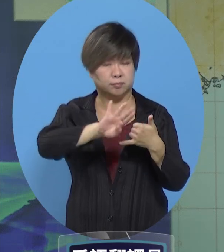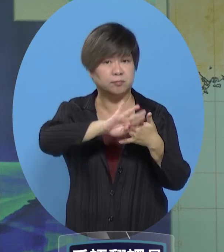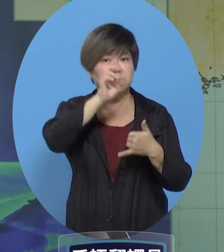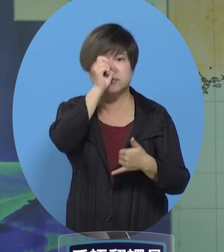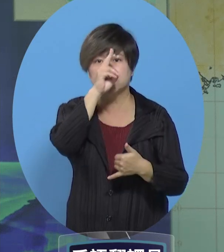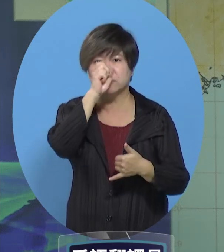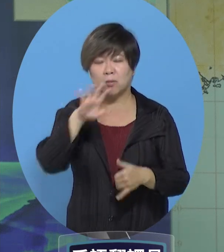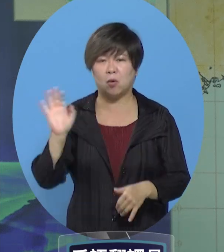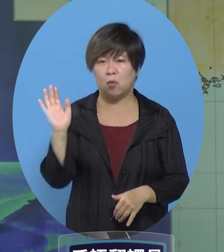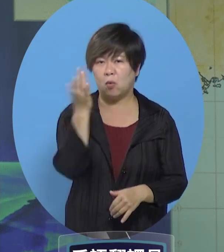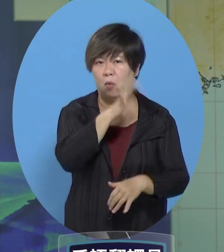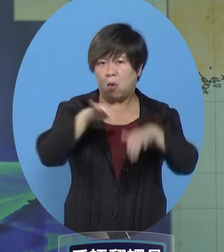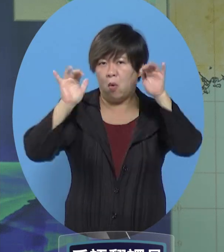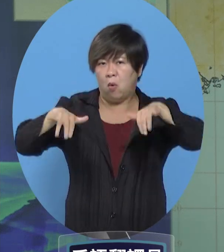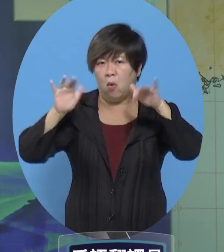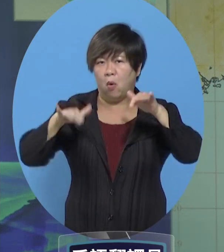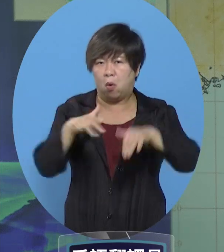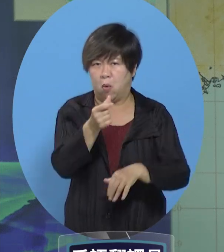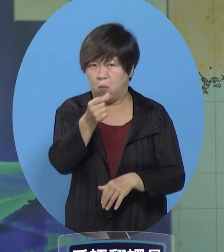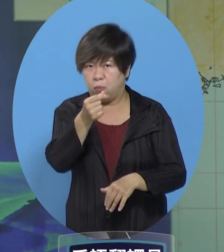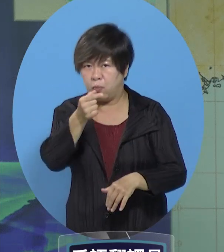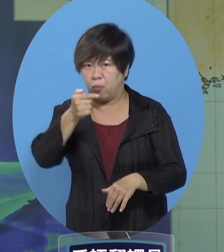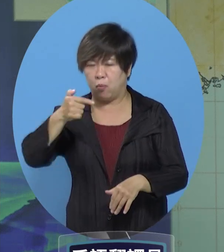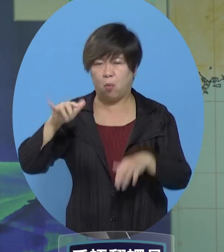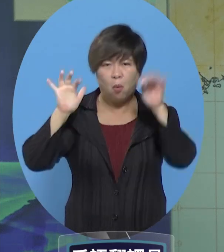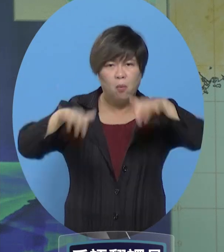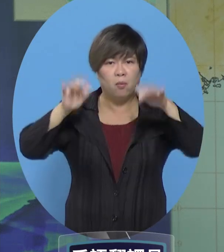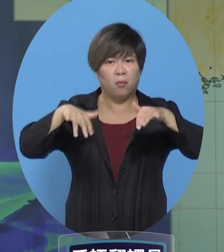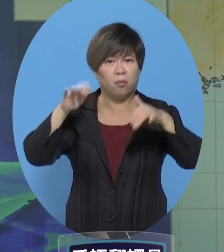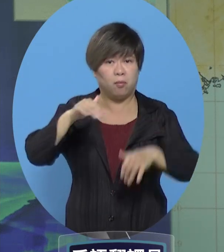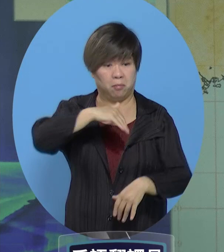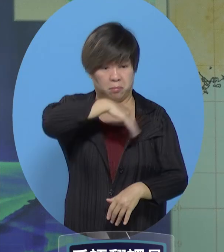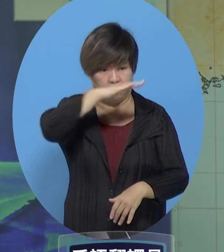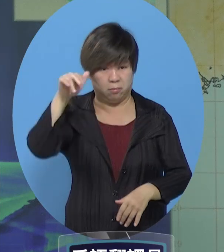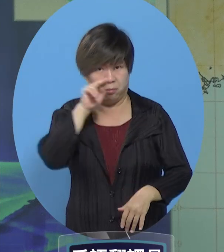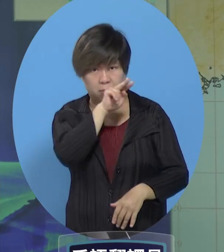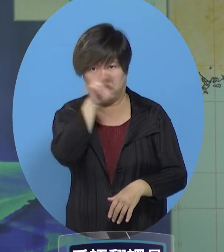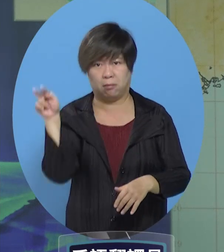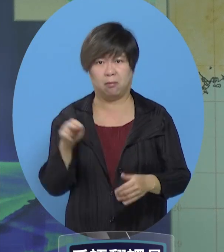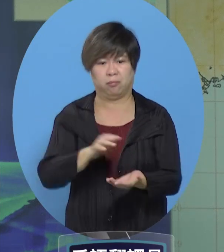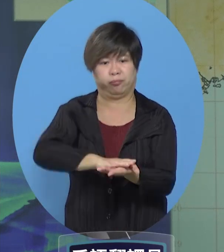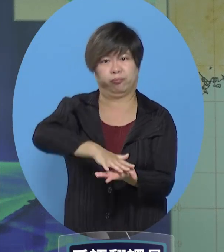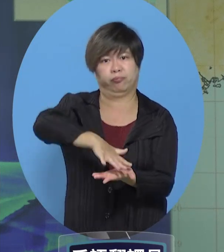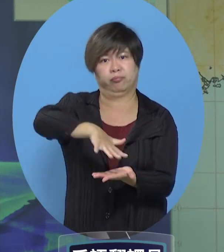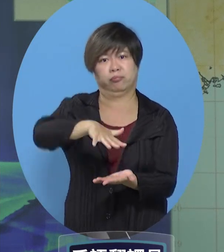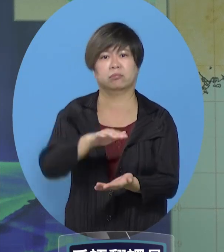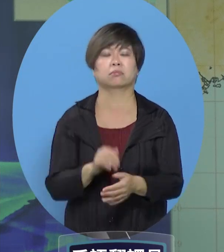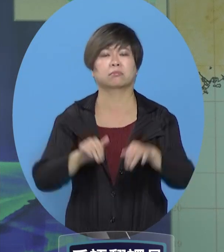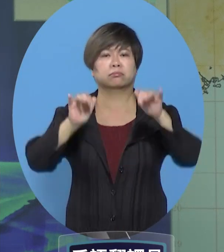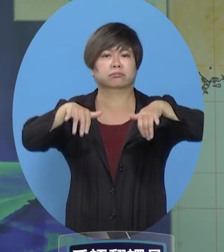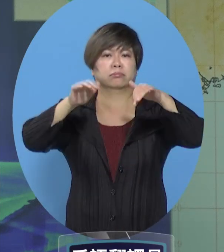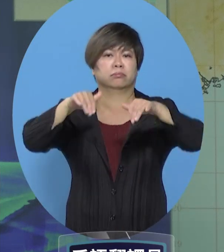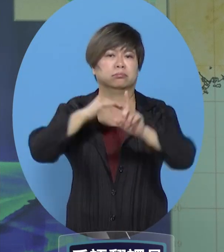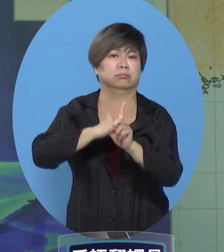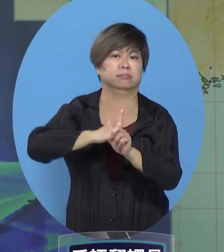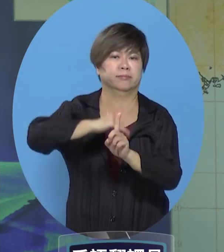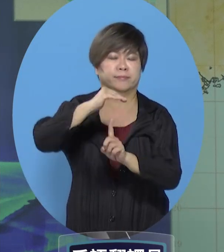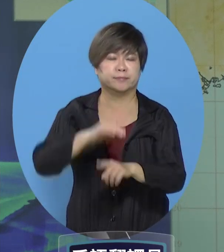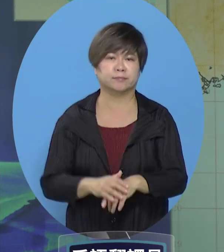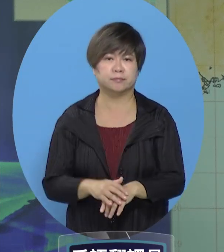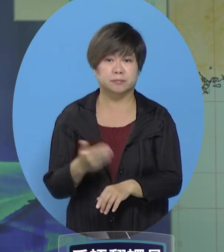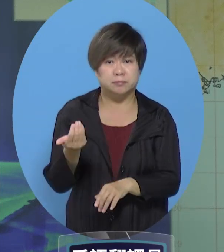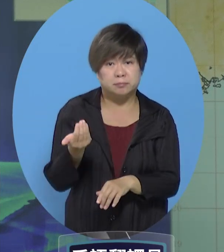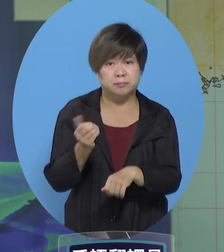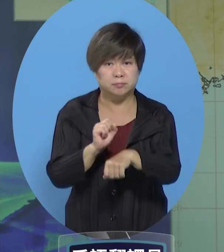阵一阵的雨势越来越大，尤其在宜兰的山区，累积的雨量正在快速的增加当中。那过去的这一两个小